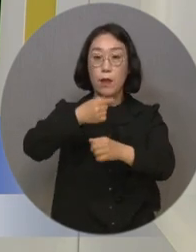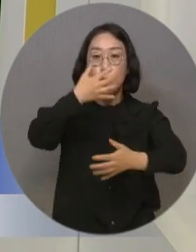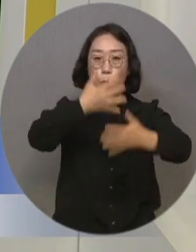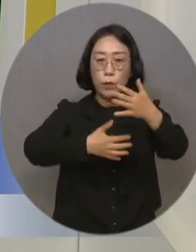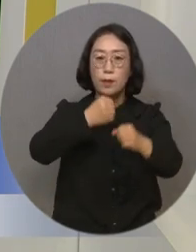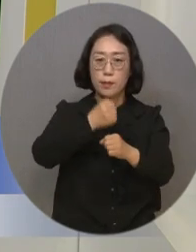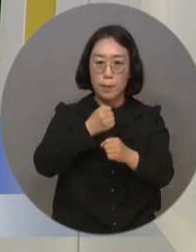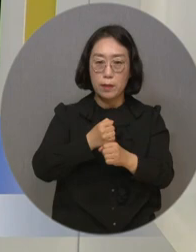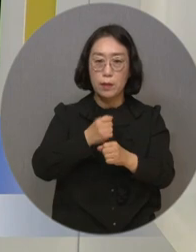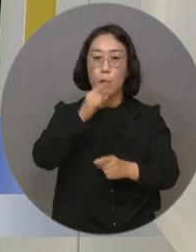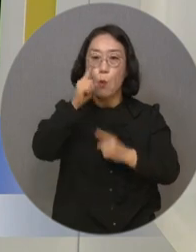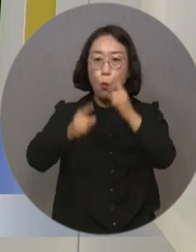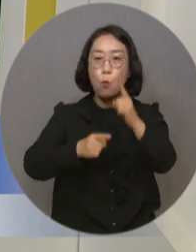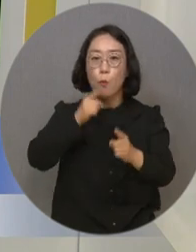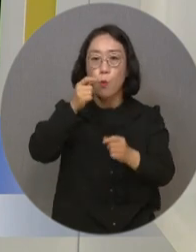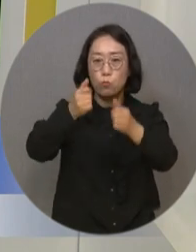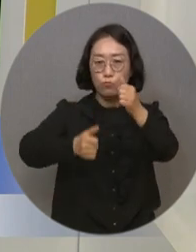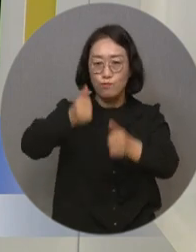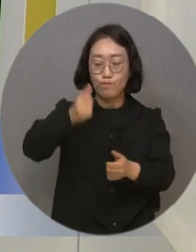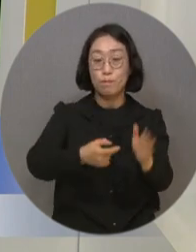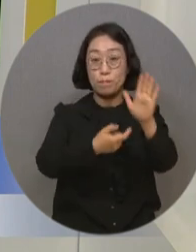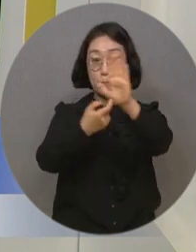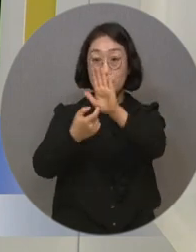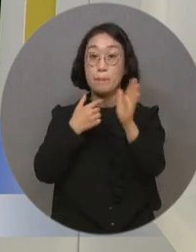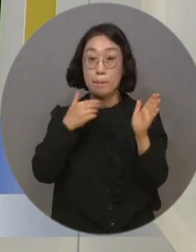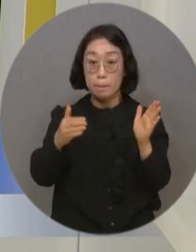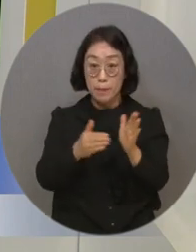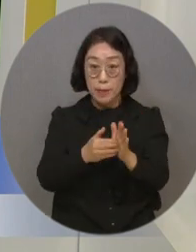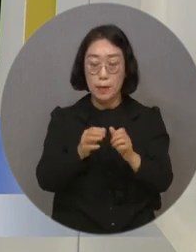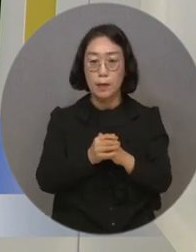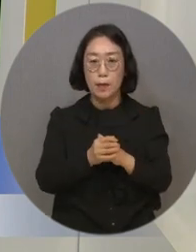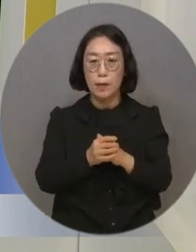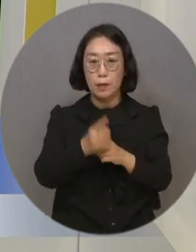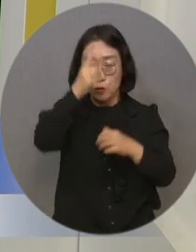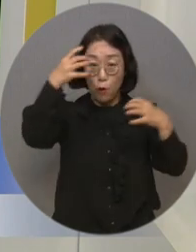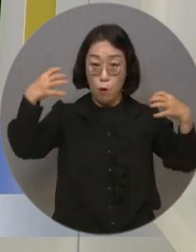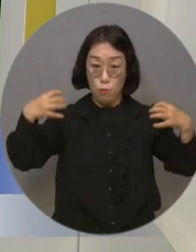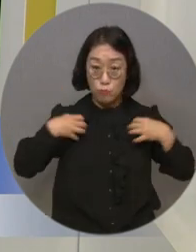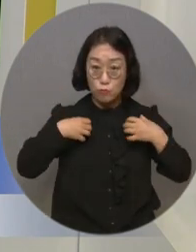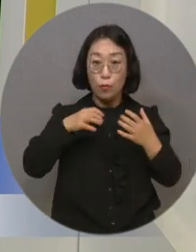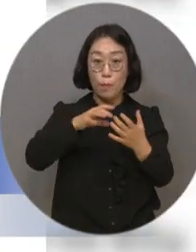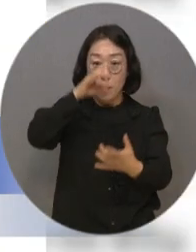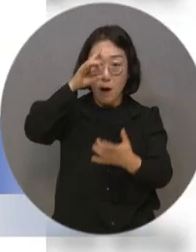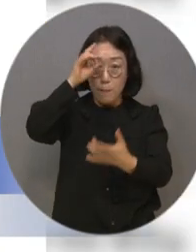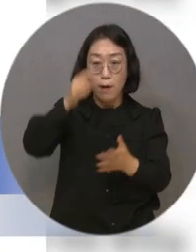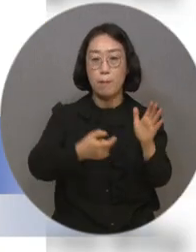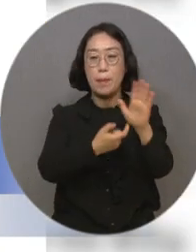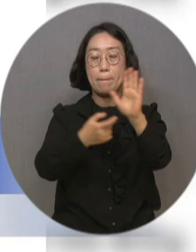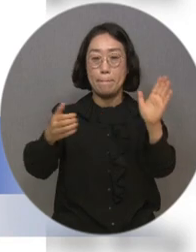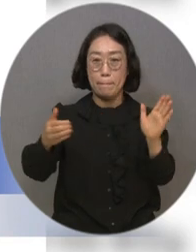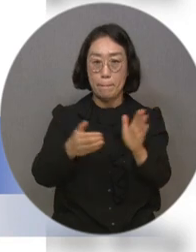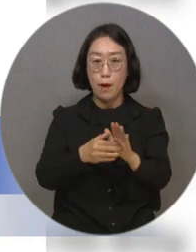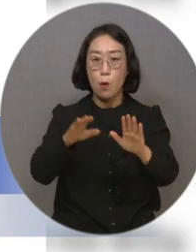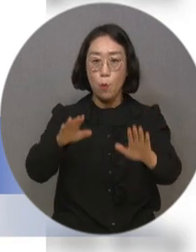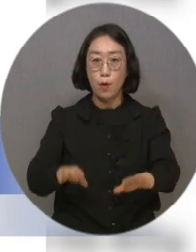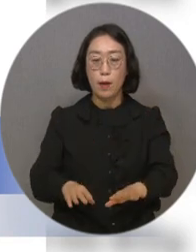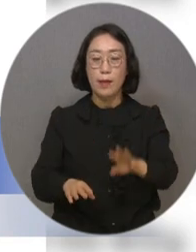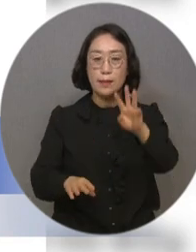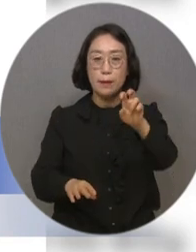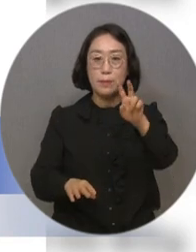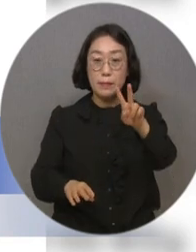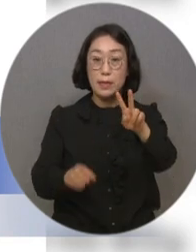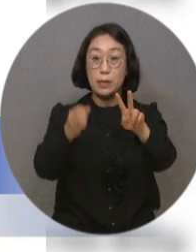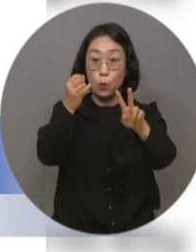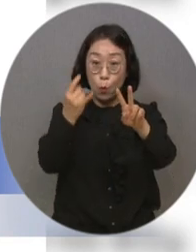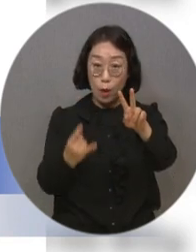있는데요 고용노동부와 한국장애인고용공단이 입상작을 발표했습니다 올해로 32회째를